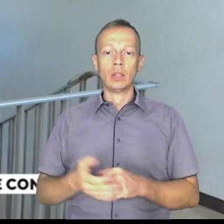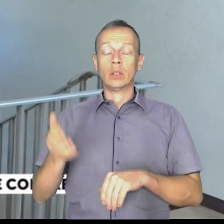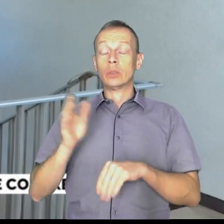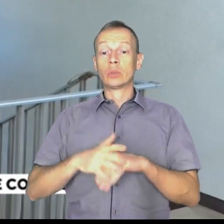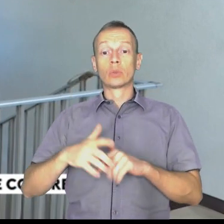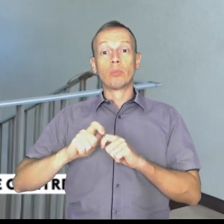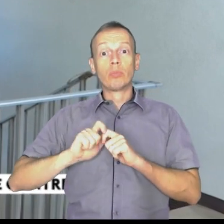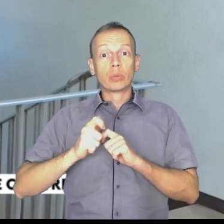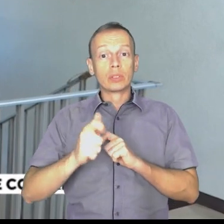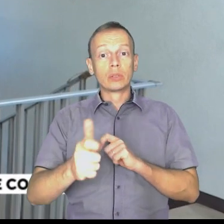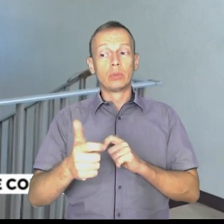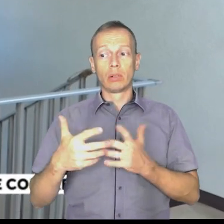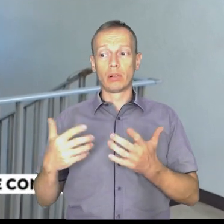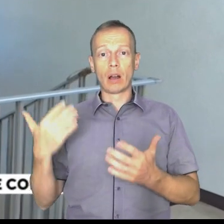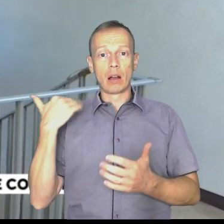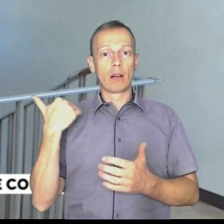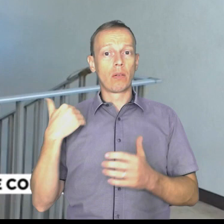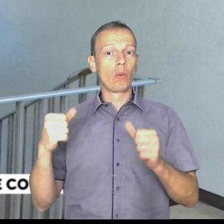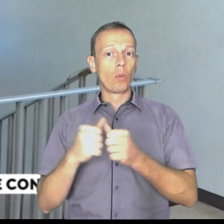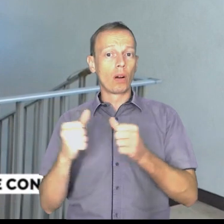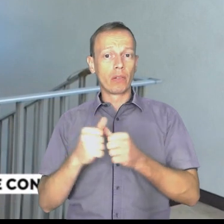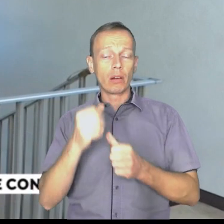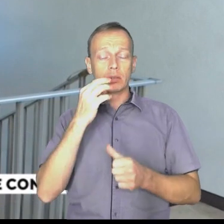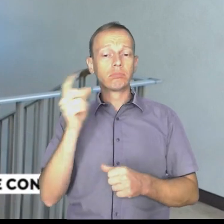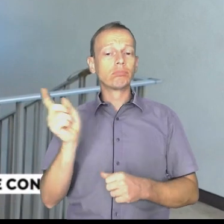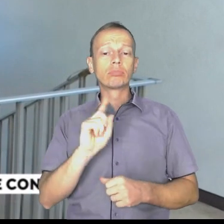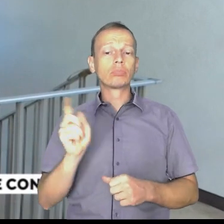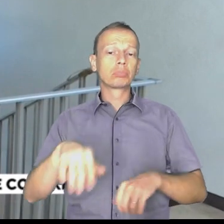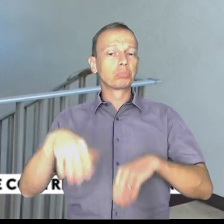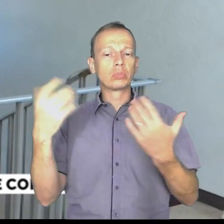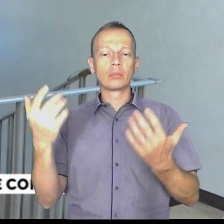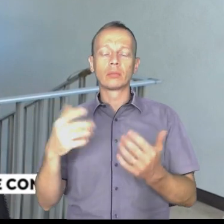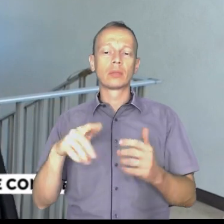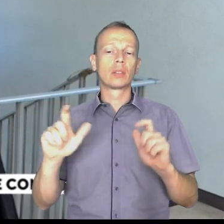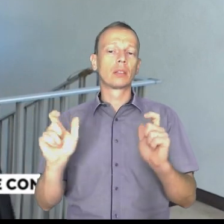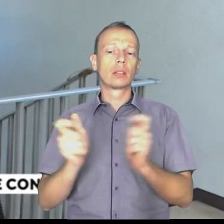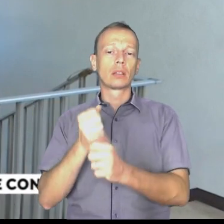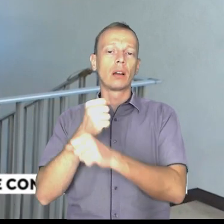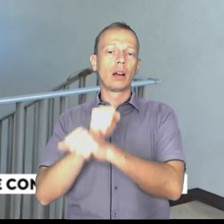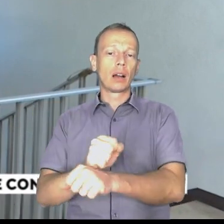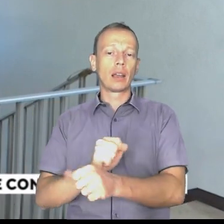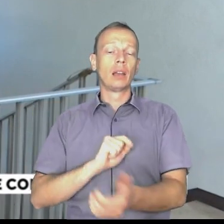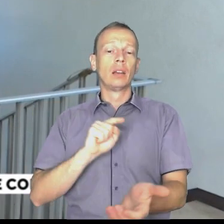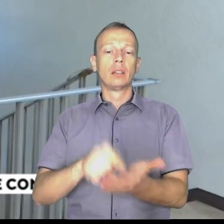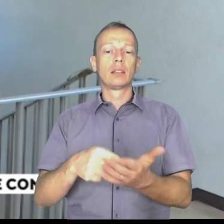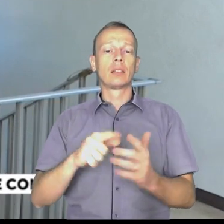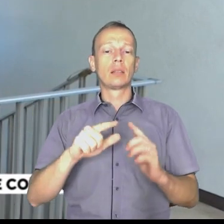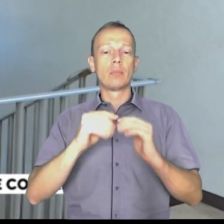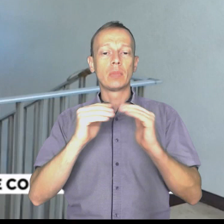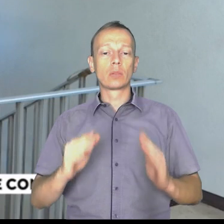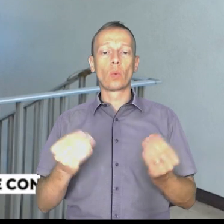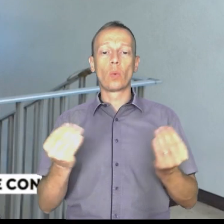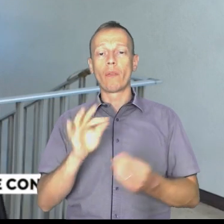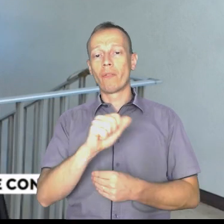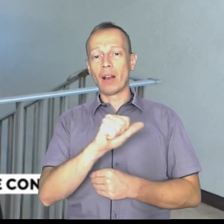L'instruction a fait le choix de ne pas faire comme cela, de délivrer un mandat d'arrêt à son domicile à Phaha, tout en sachant qu'il était détenu